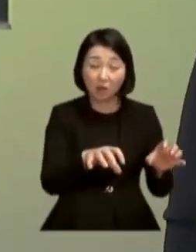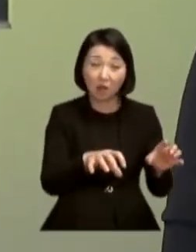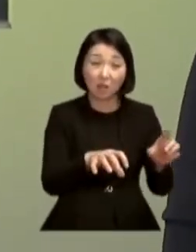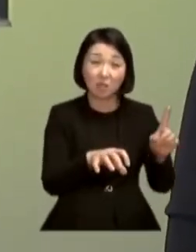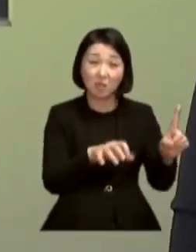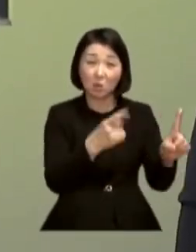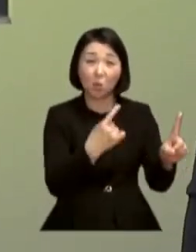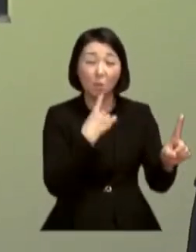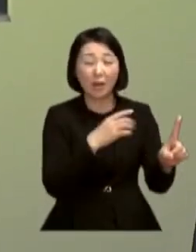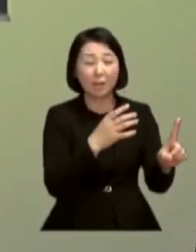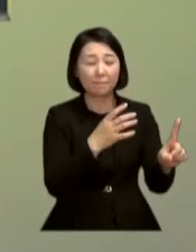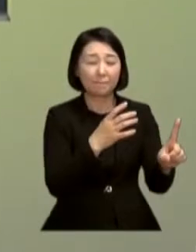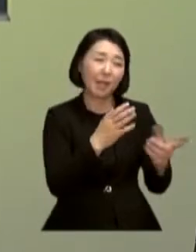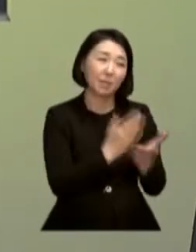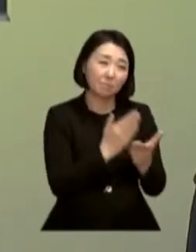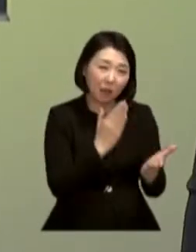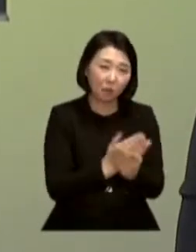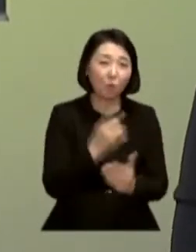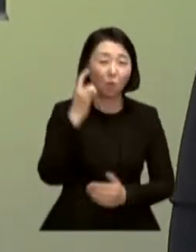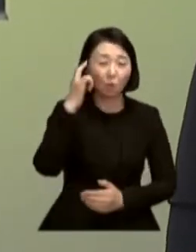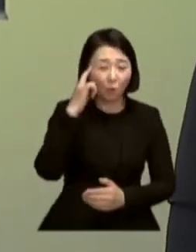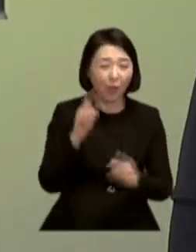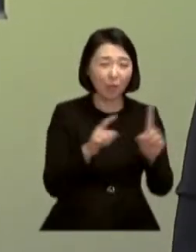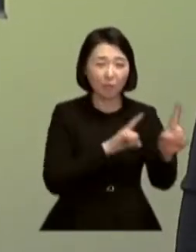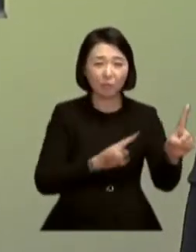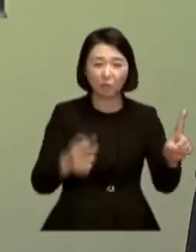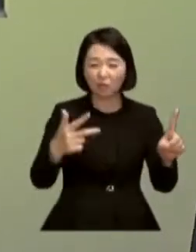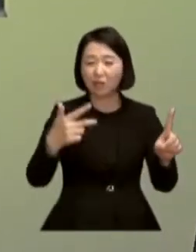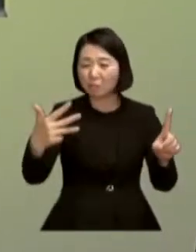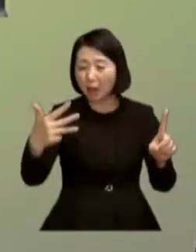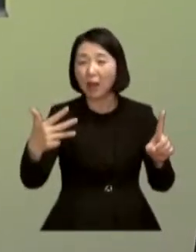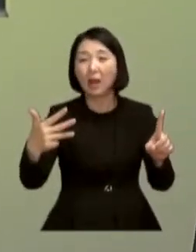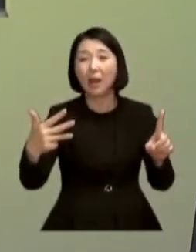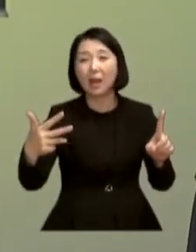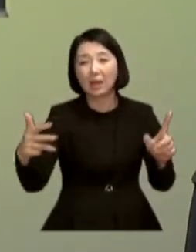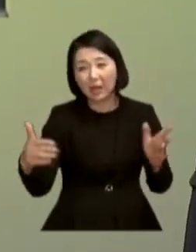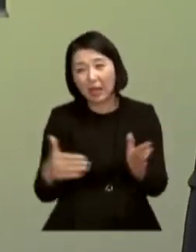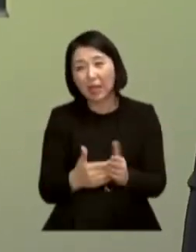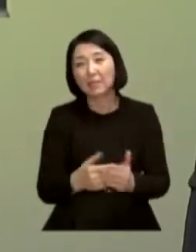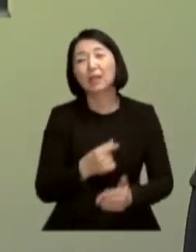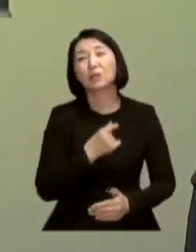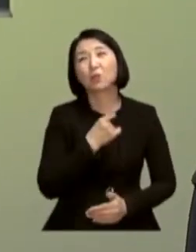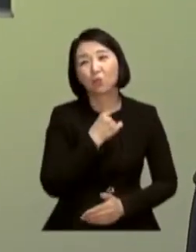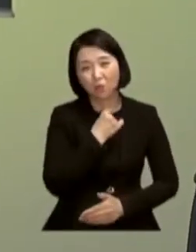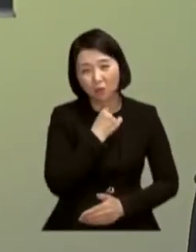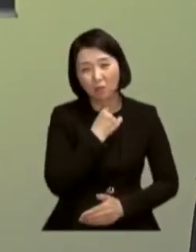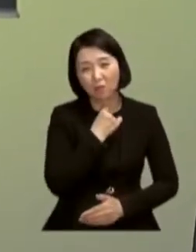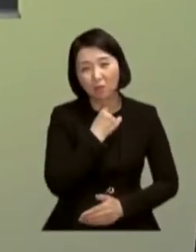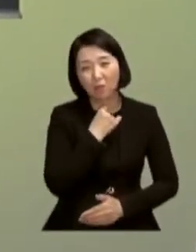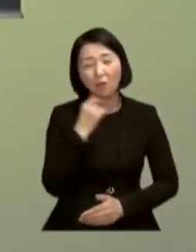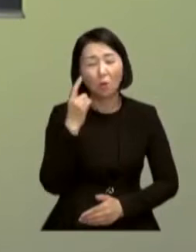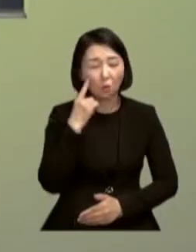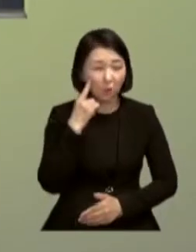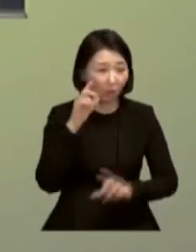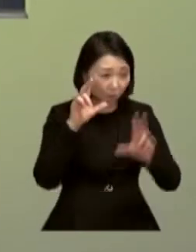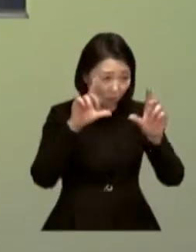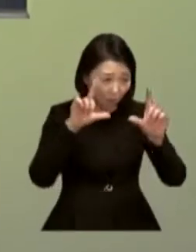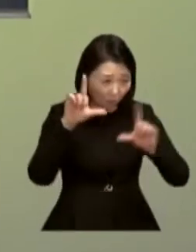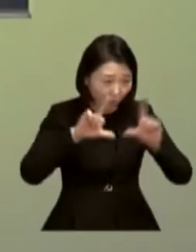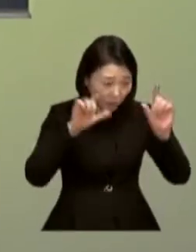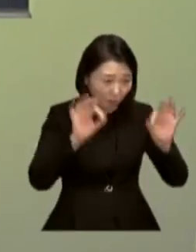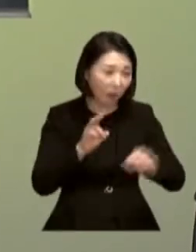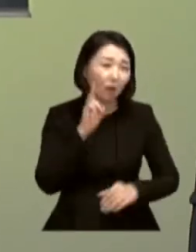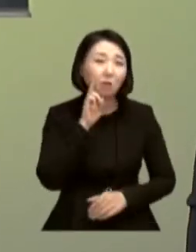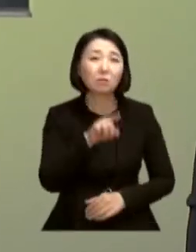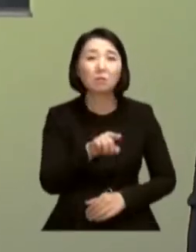1호만 하는 것이 아니라 각 마을마다 1호부터 7호, 8호까지 네. 이렇게 했으면 좋겠다는 마음 들 정도로 너무 처참한 거예요.